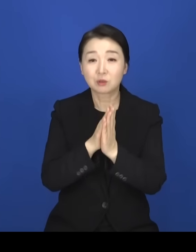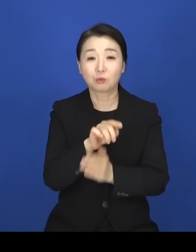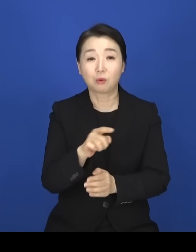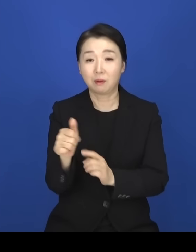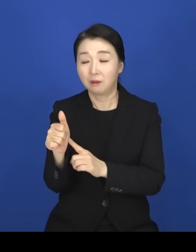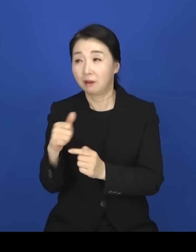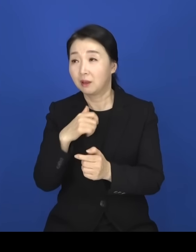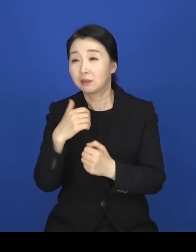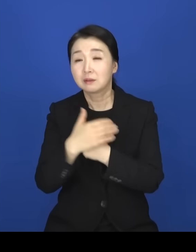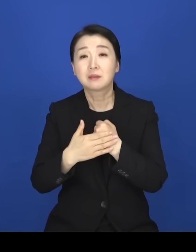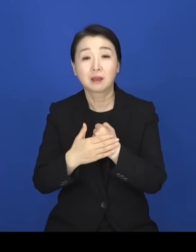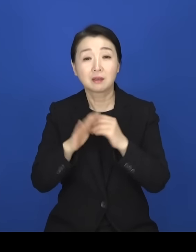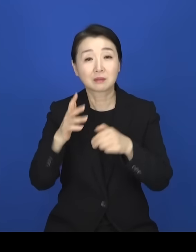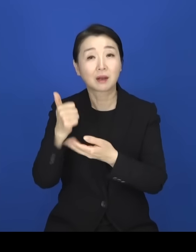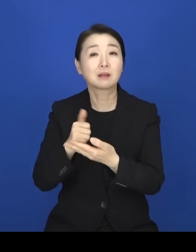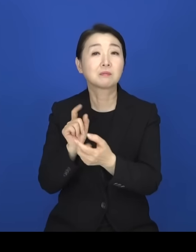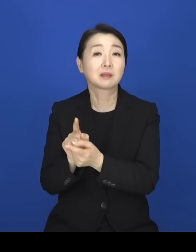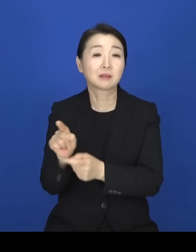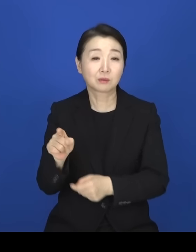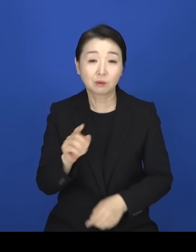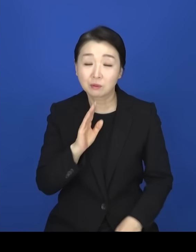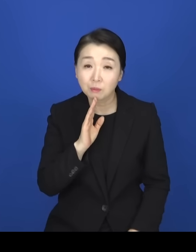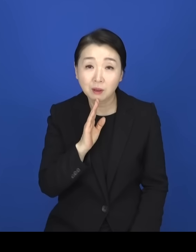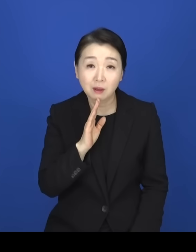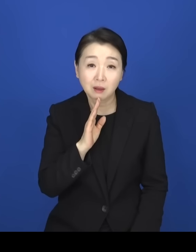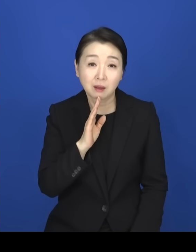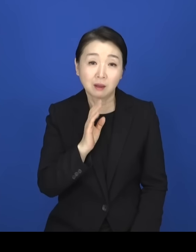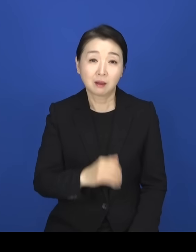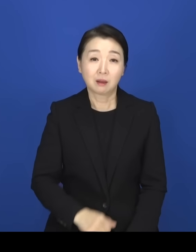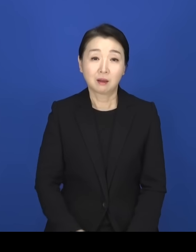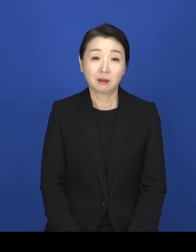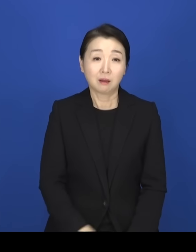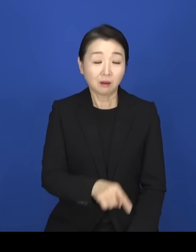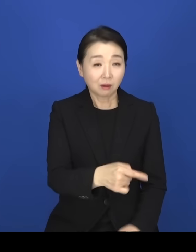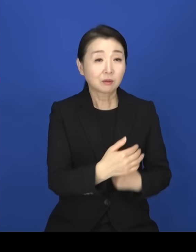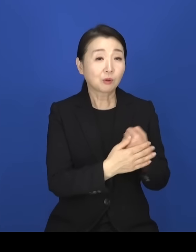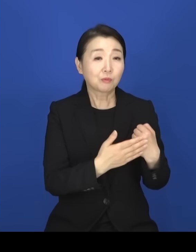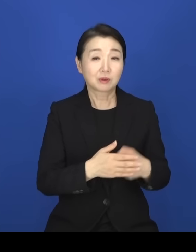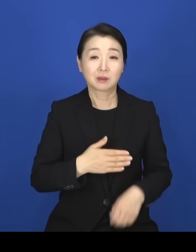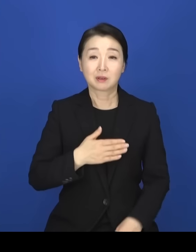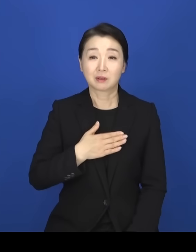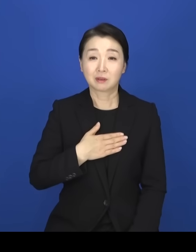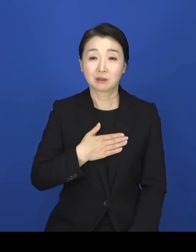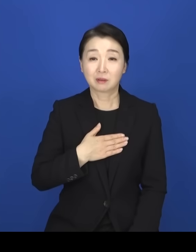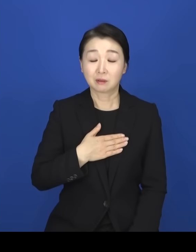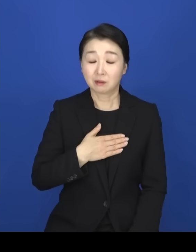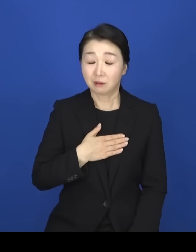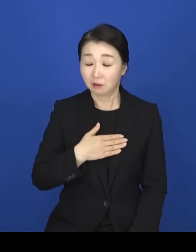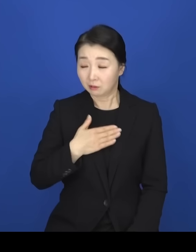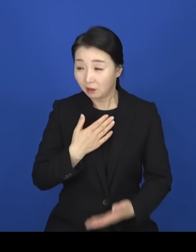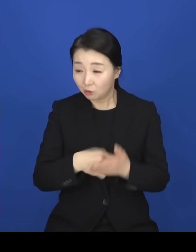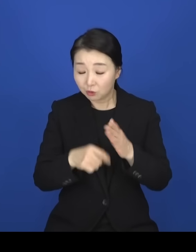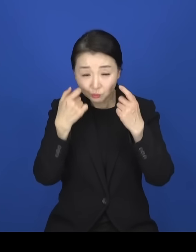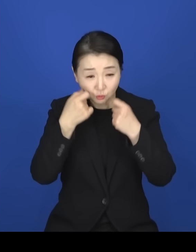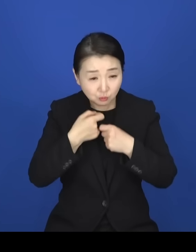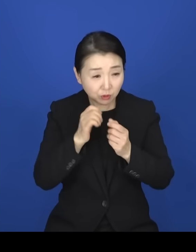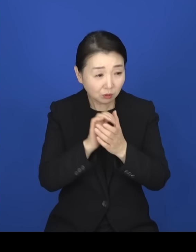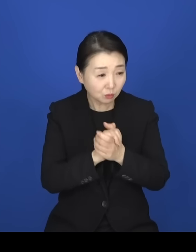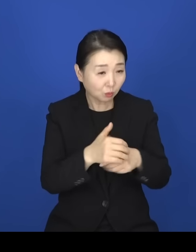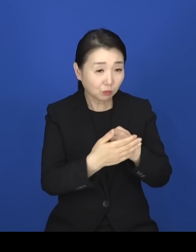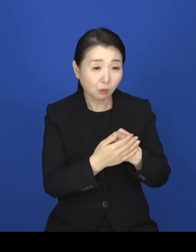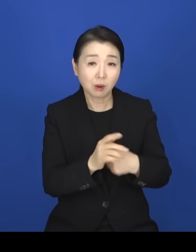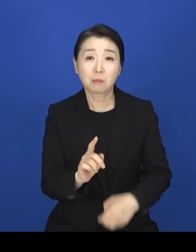딩동이 그때 은혜 받고 지금 하나님 만났잖아요. 정말요? 김기리 씨 때문에. 제가 사실은 자기를 위해서 누군가가 울면서 기도를